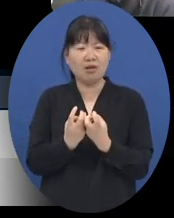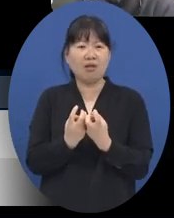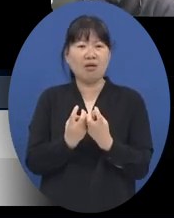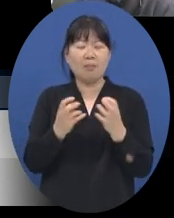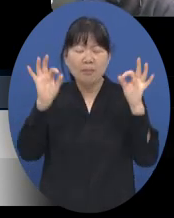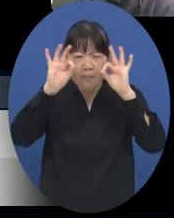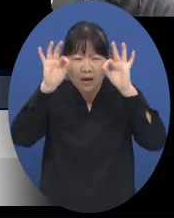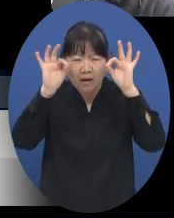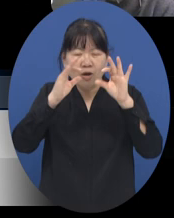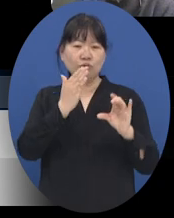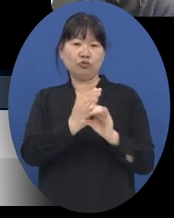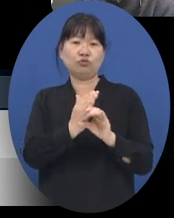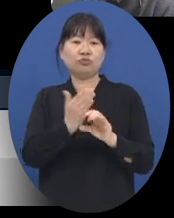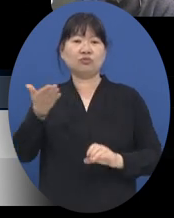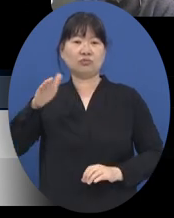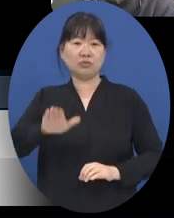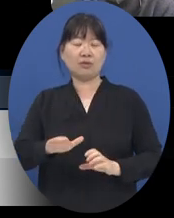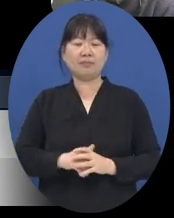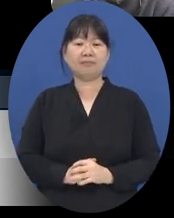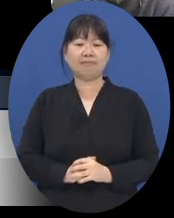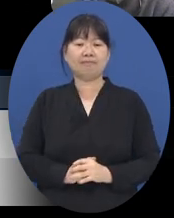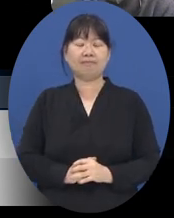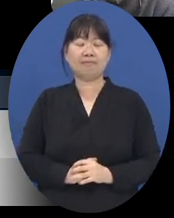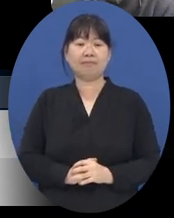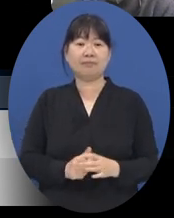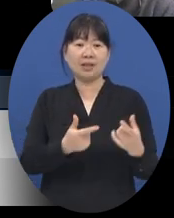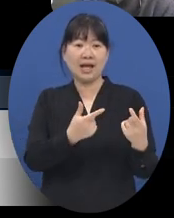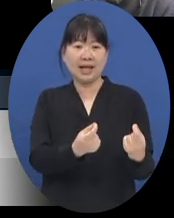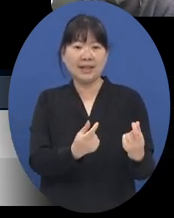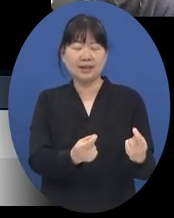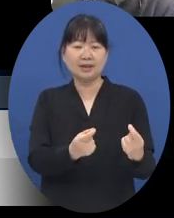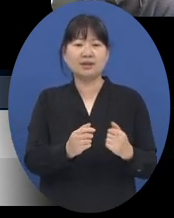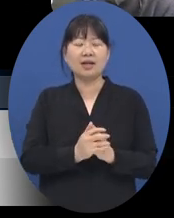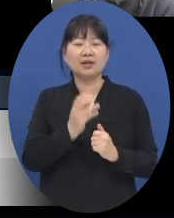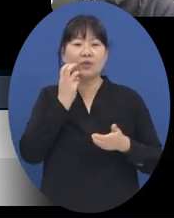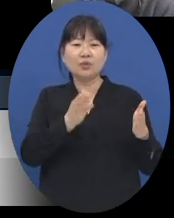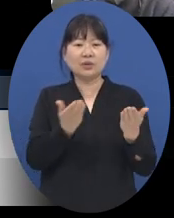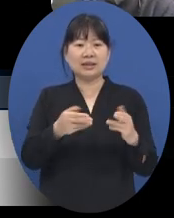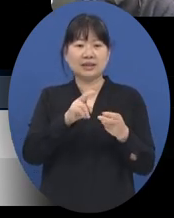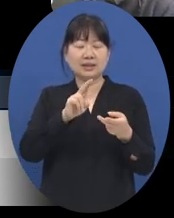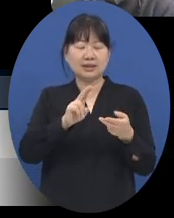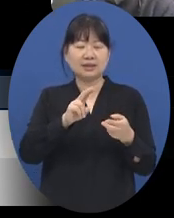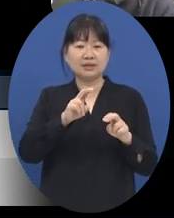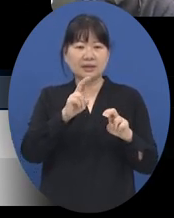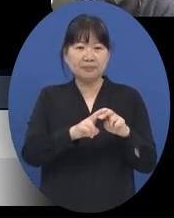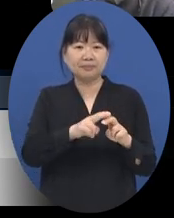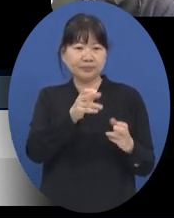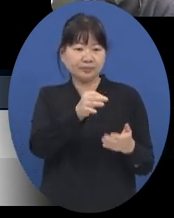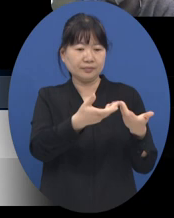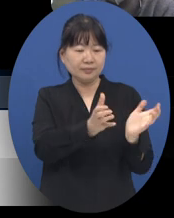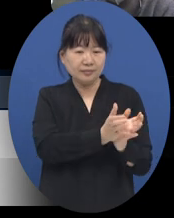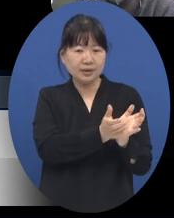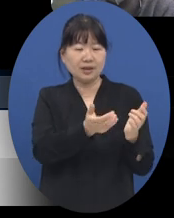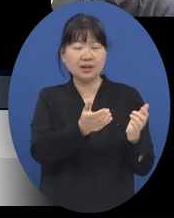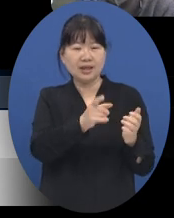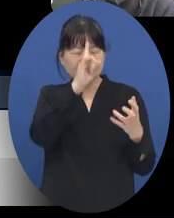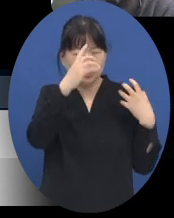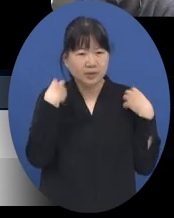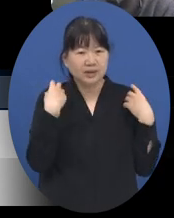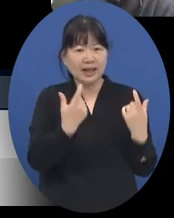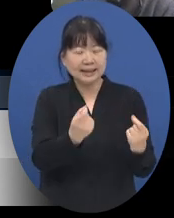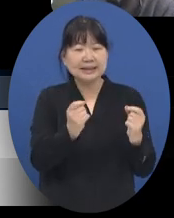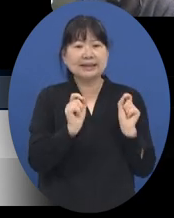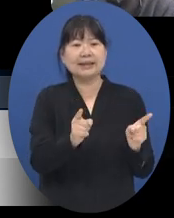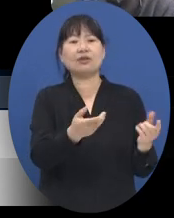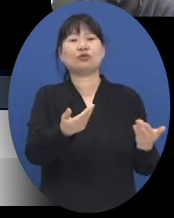찾고 있었던 와중에 이런 경기도 일자리재단 이런 정부 기관에서 이런 그 기회를 만들어